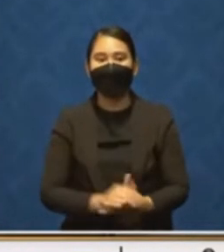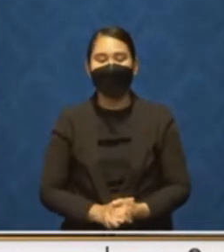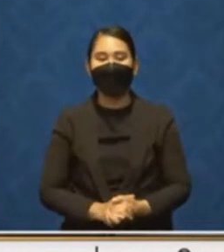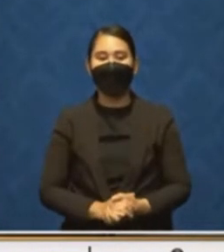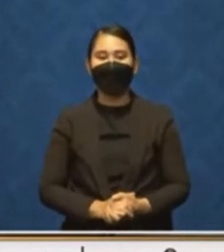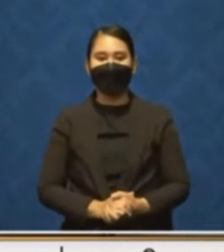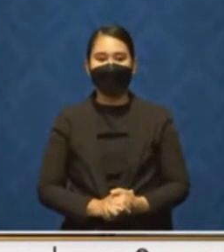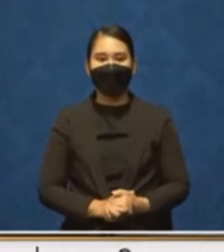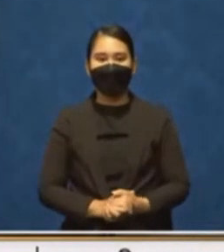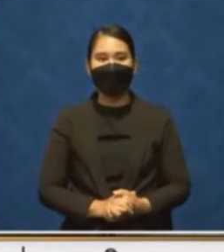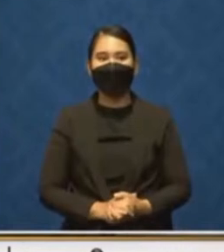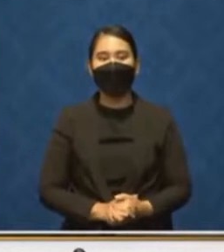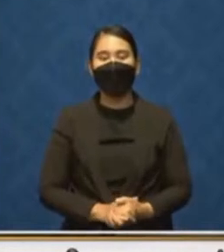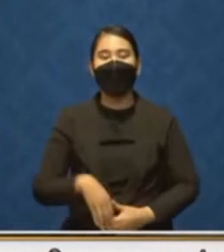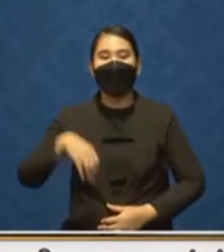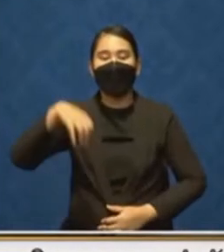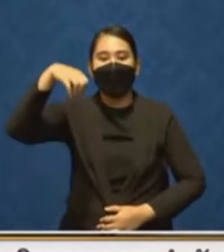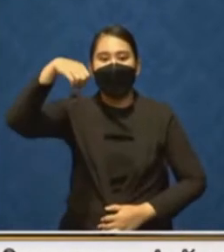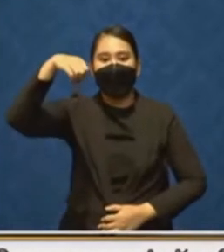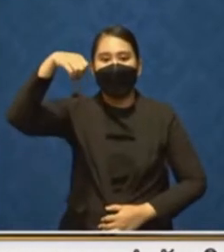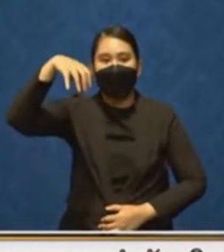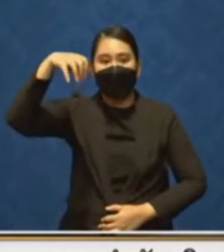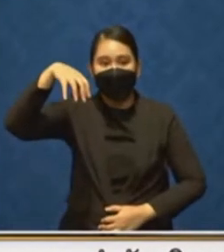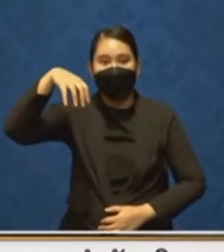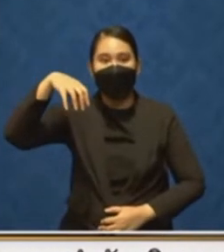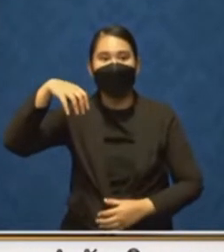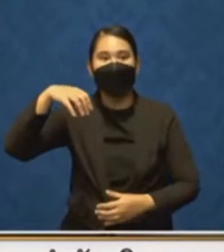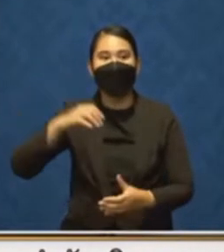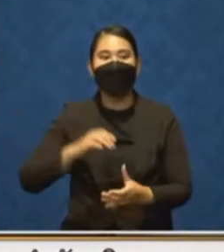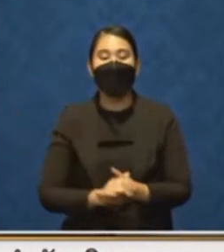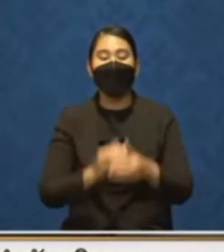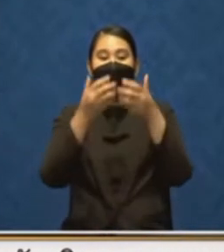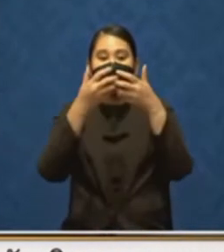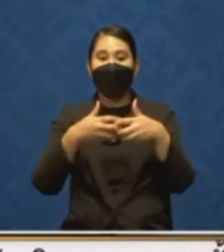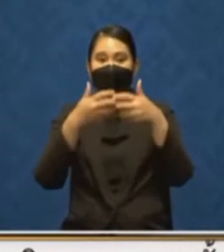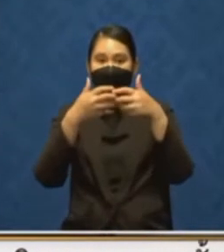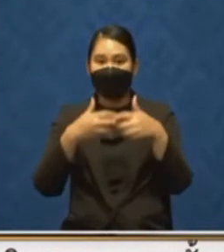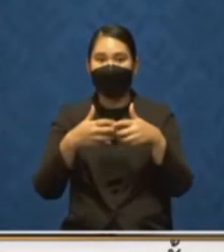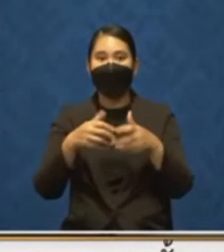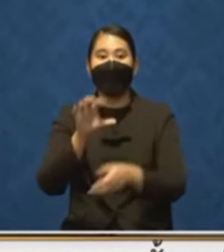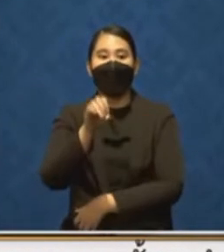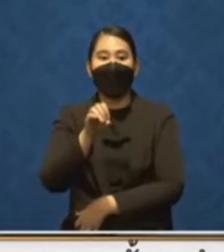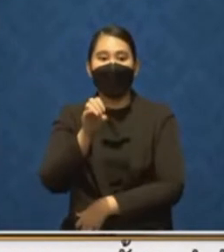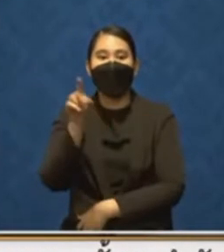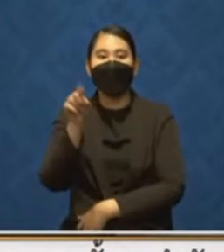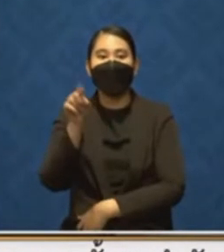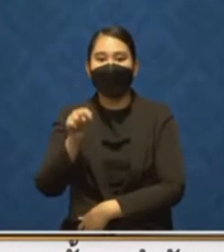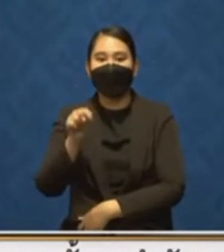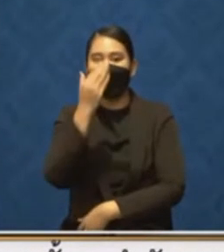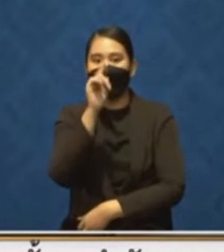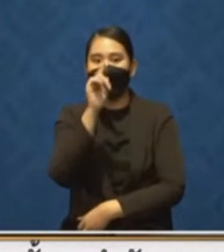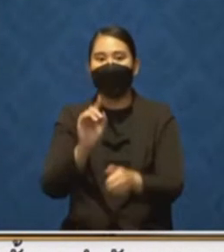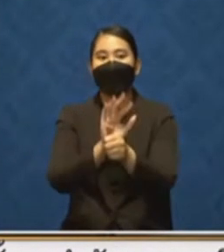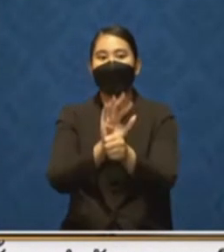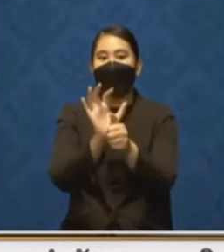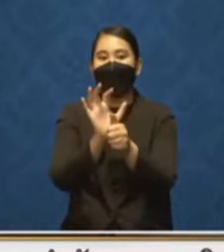การผลิตไฟฟ้าสูงเกินความต้องการ 50%มาจากวิกฤตการณ์โควิชความจริงคือ